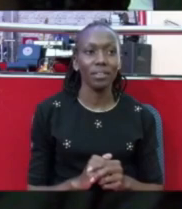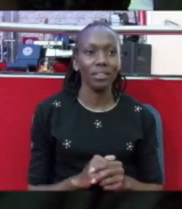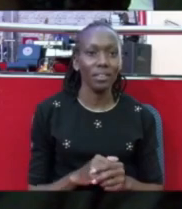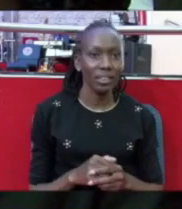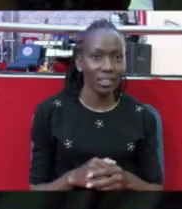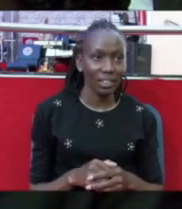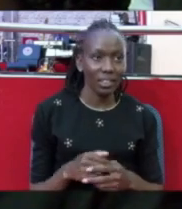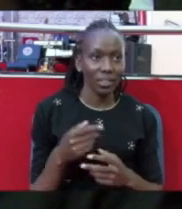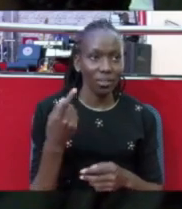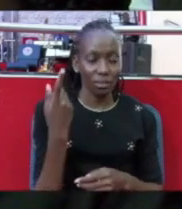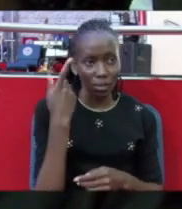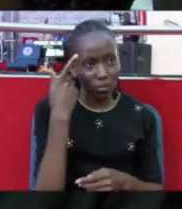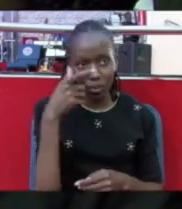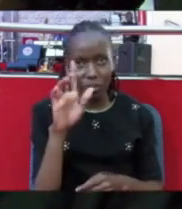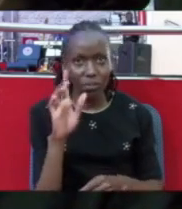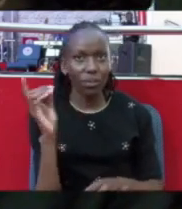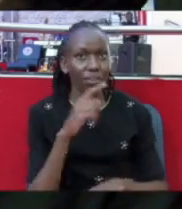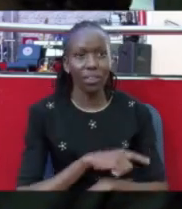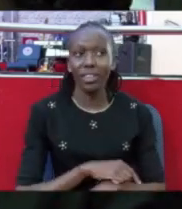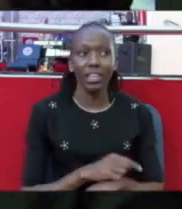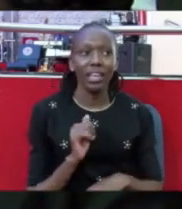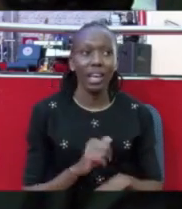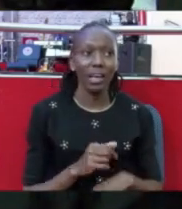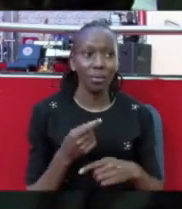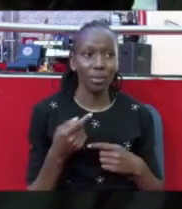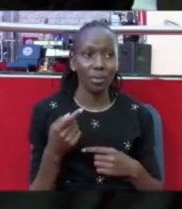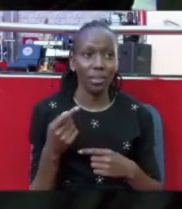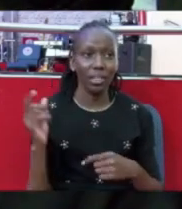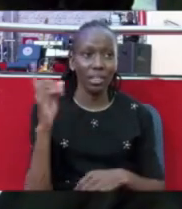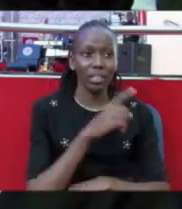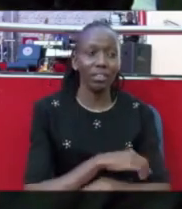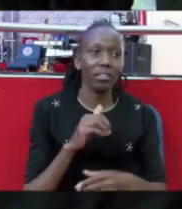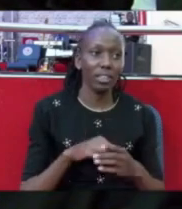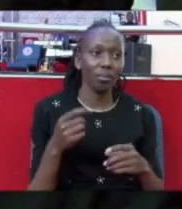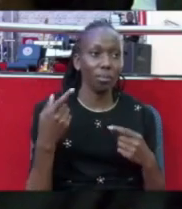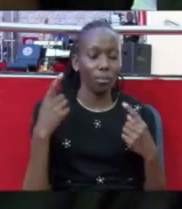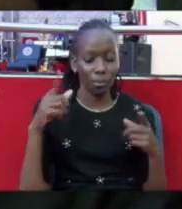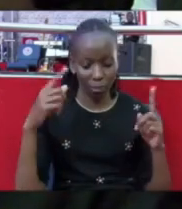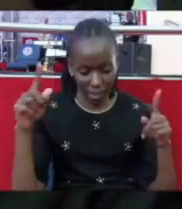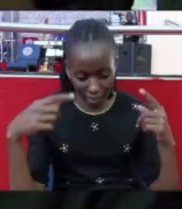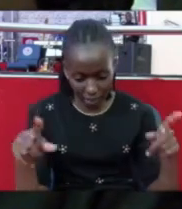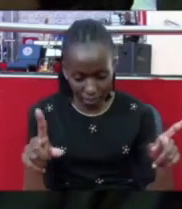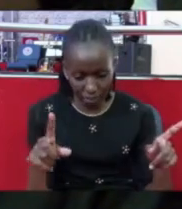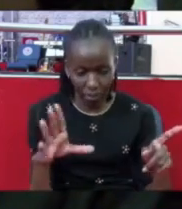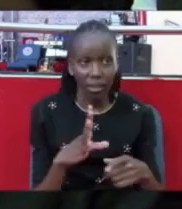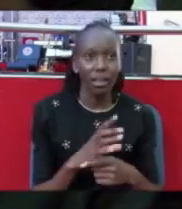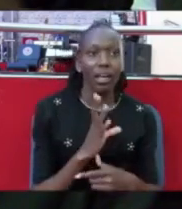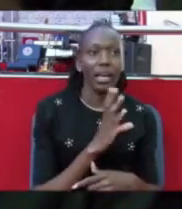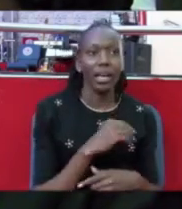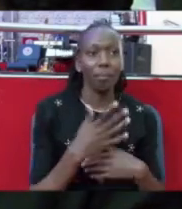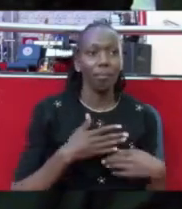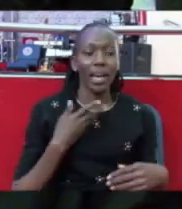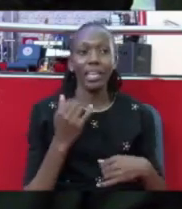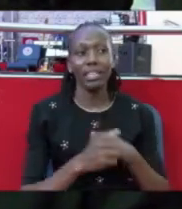I will spend my days in prosperity, ili basi nikaweze kutumia siku zangu zote kwa kunawirishwa, and my years in